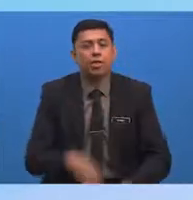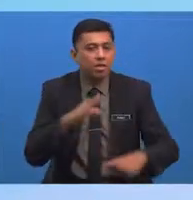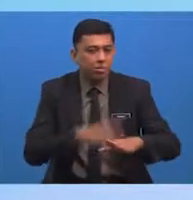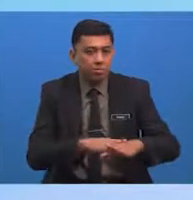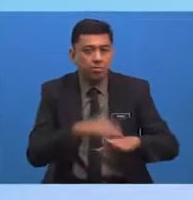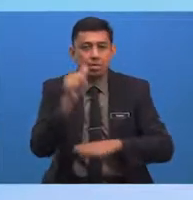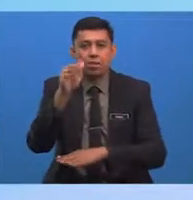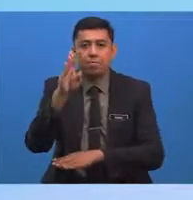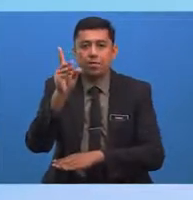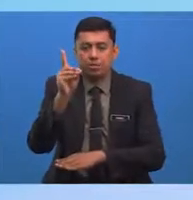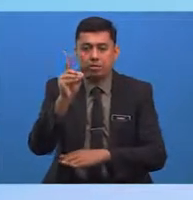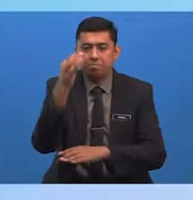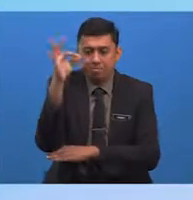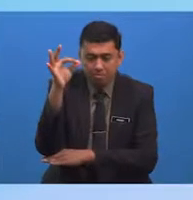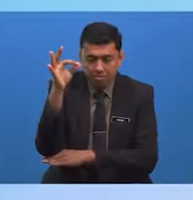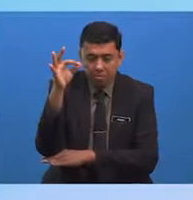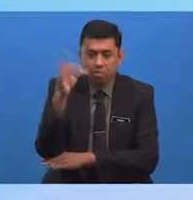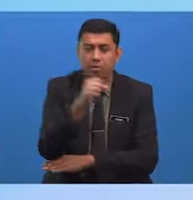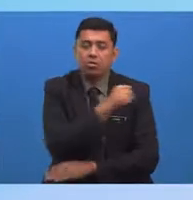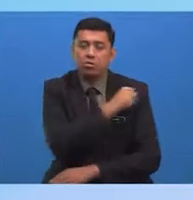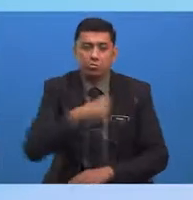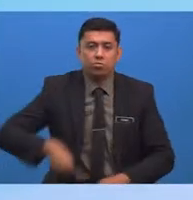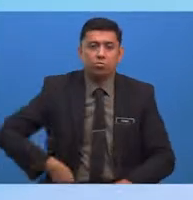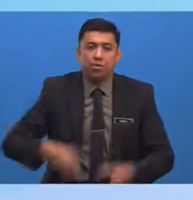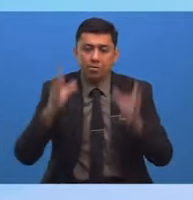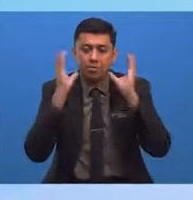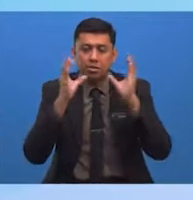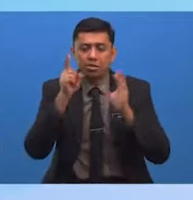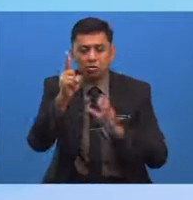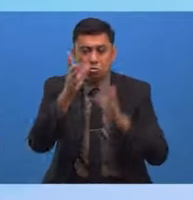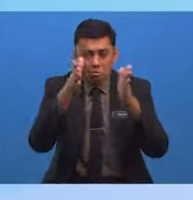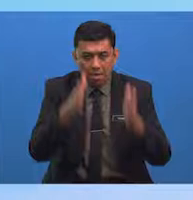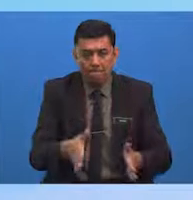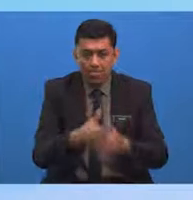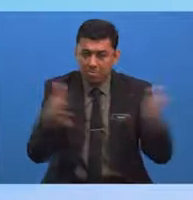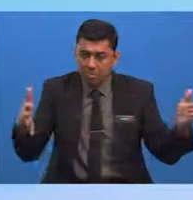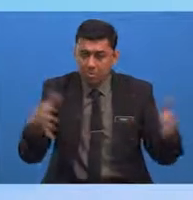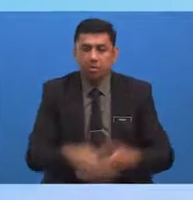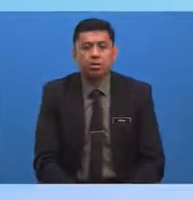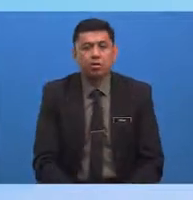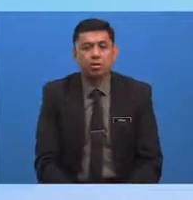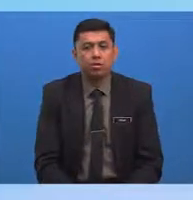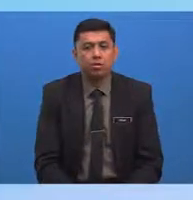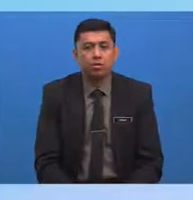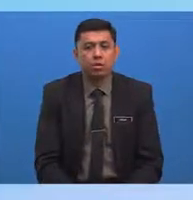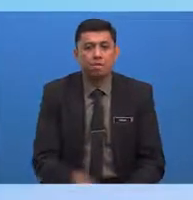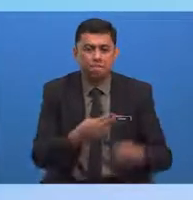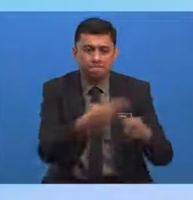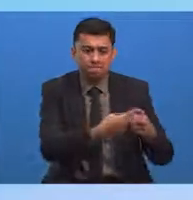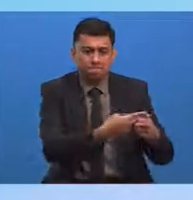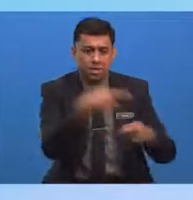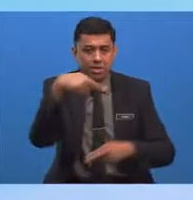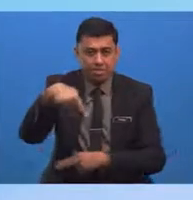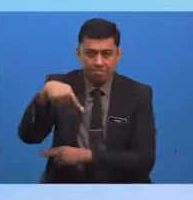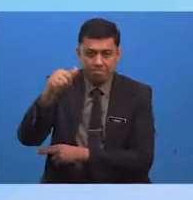abad ke-19, Sultan Brunei melantik seorang pembesar Brunei iaitu Pangeran Indra Mahkota